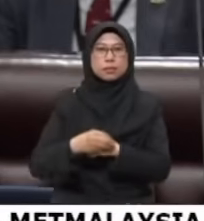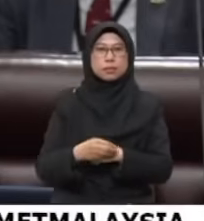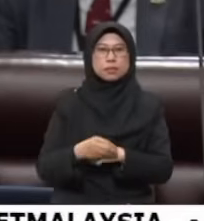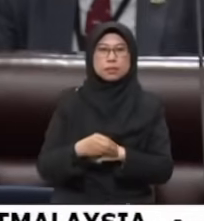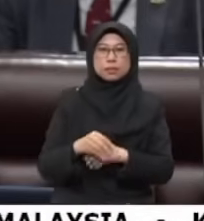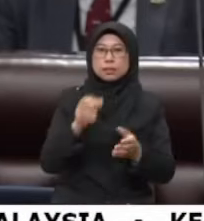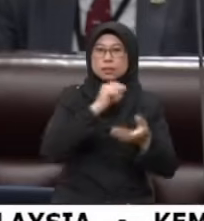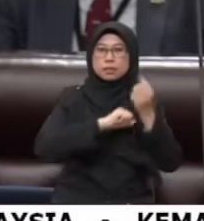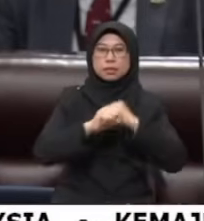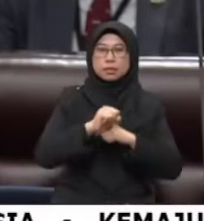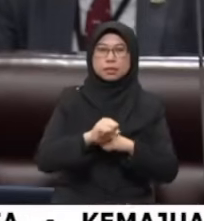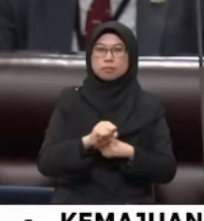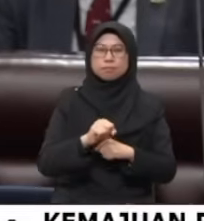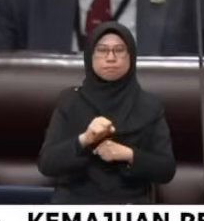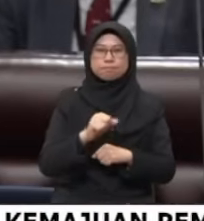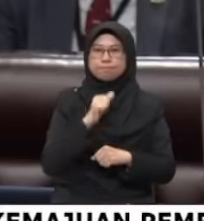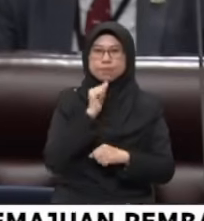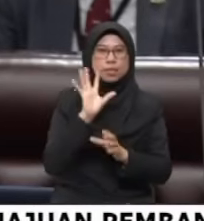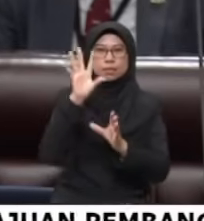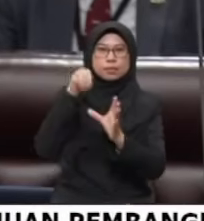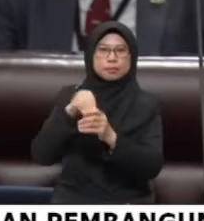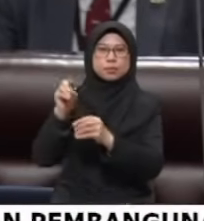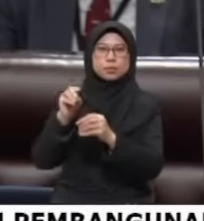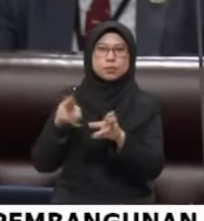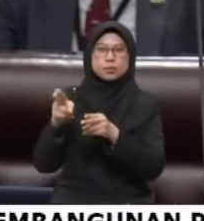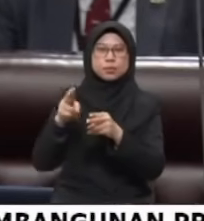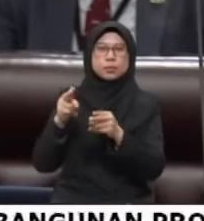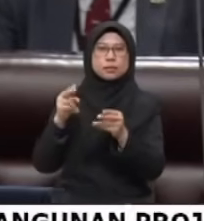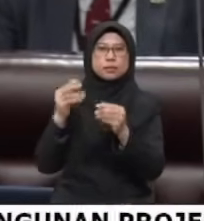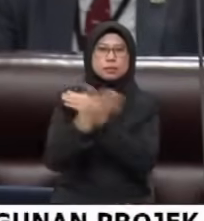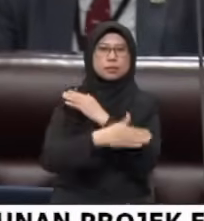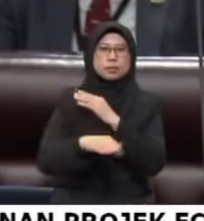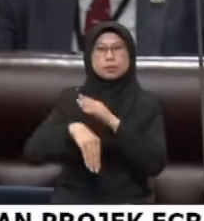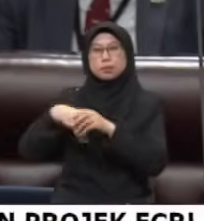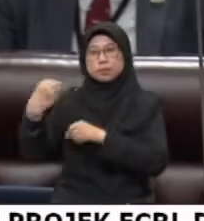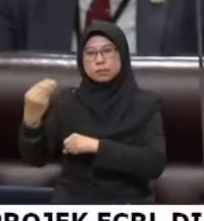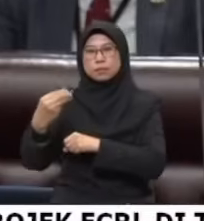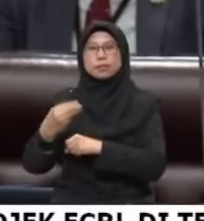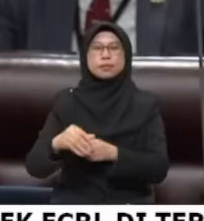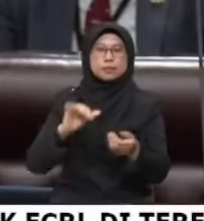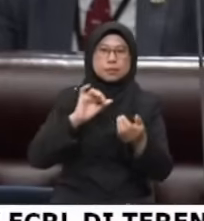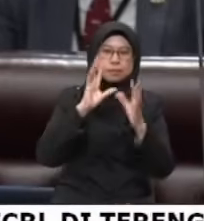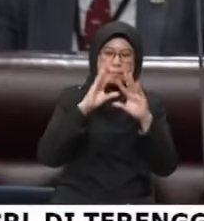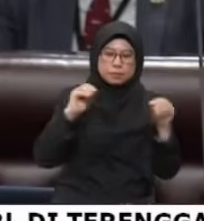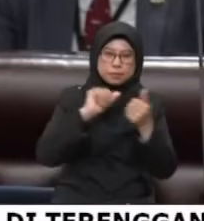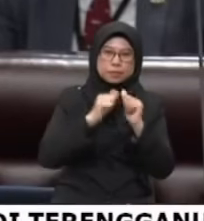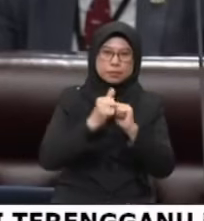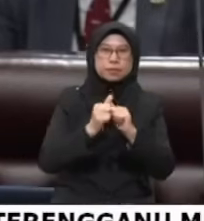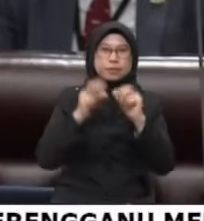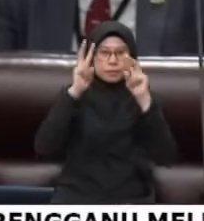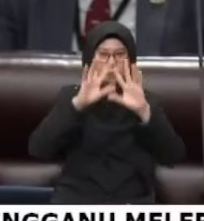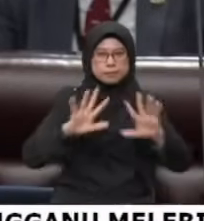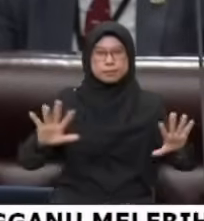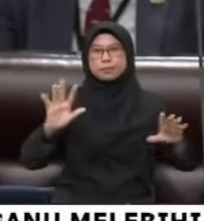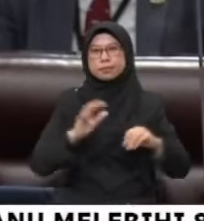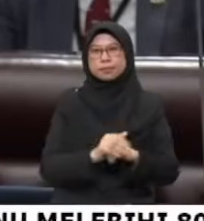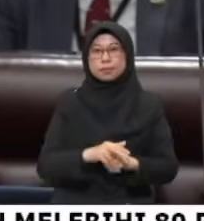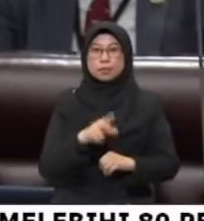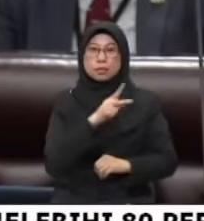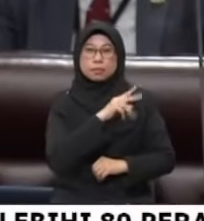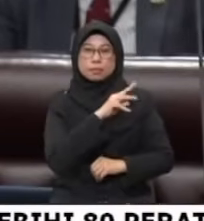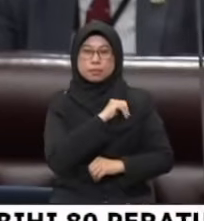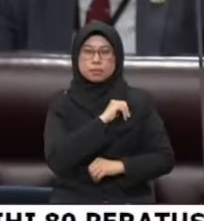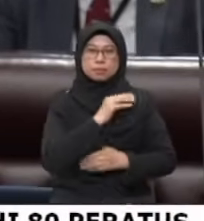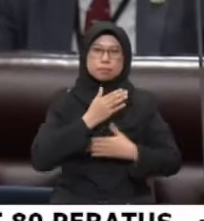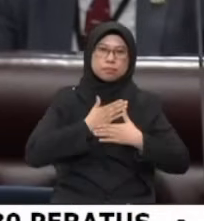dalaman negara lain serta penyelesaian masalah secara aman secara tuntasnya Kementerian akan